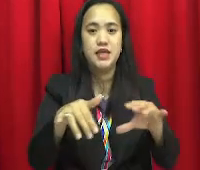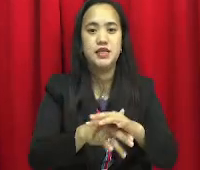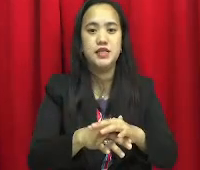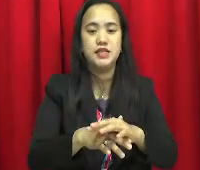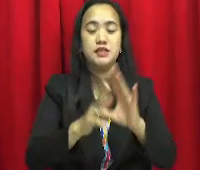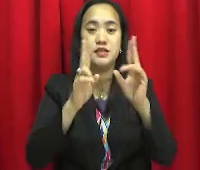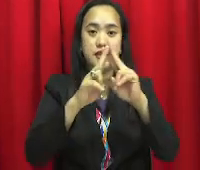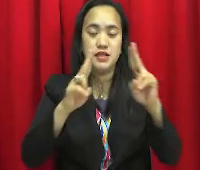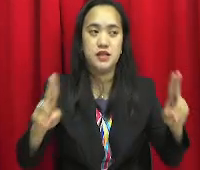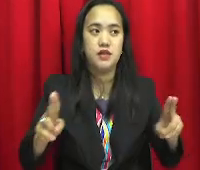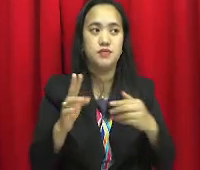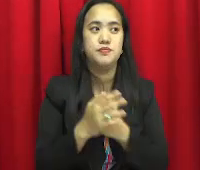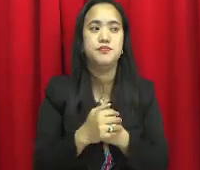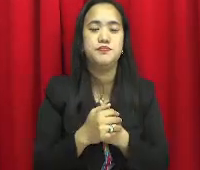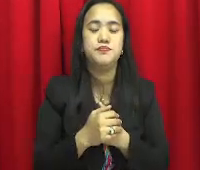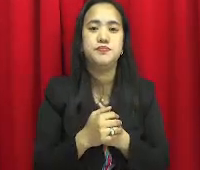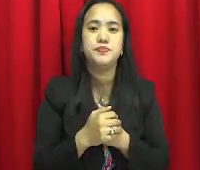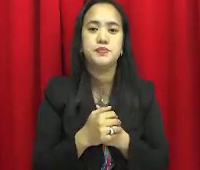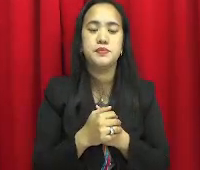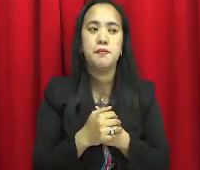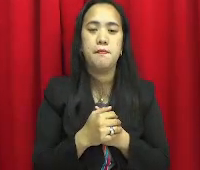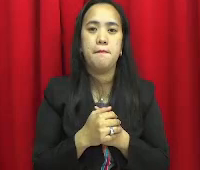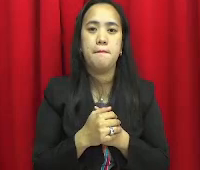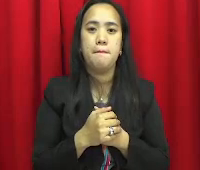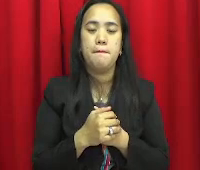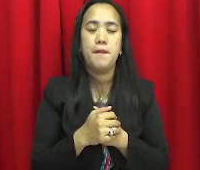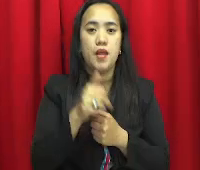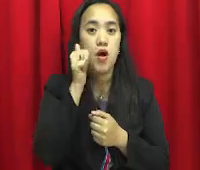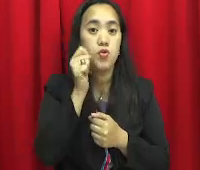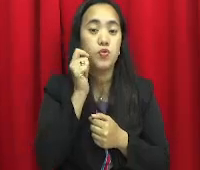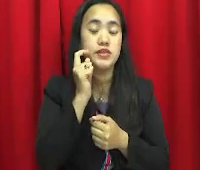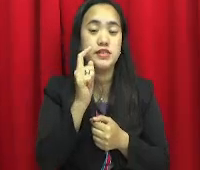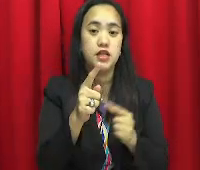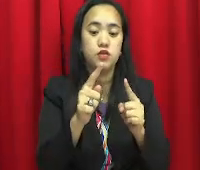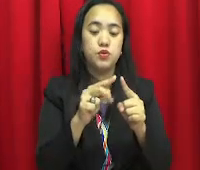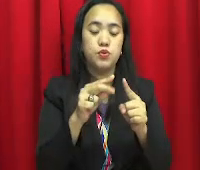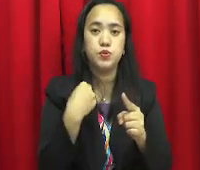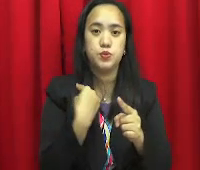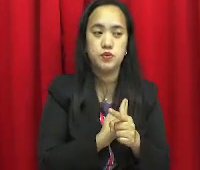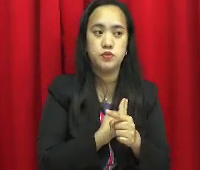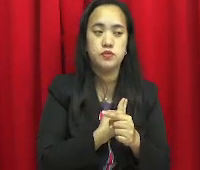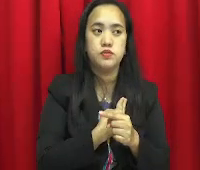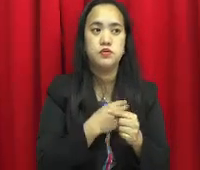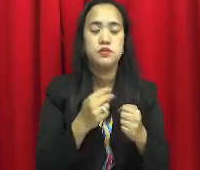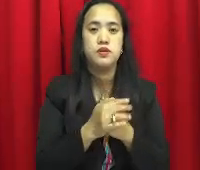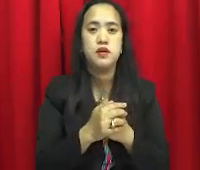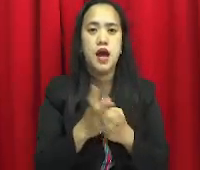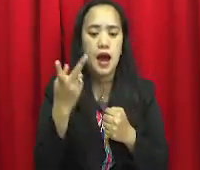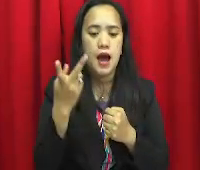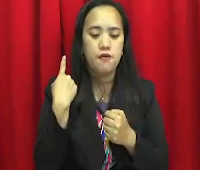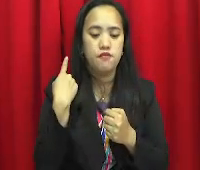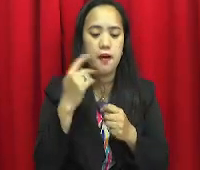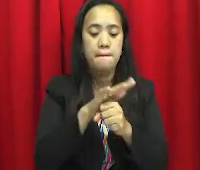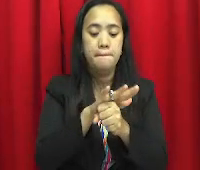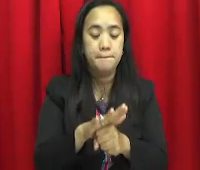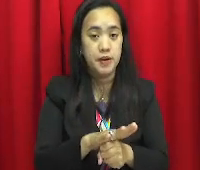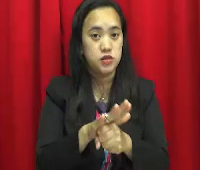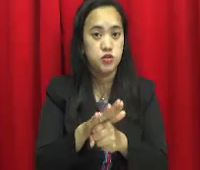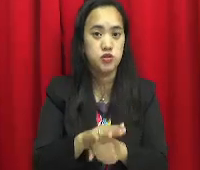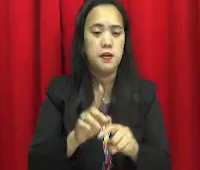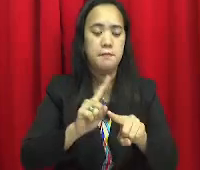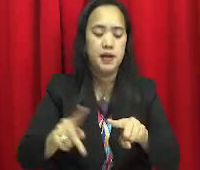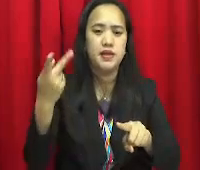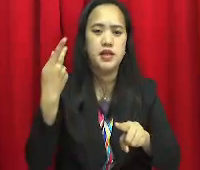eh. Opo. Alam mo, yan ang sinasabi ko. Yan ang sinasabi ko lagi na may pressure na walang stress. Mm-hmm. Yes,